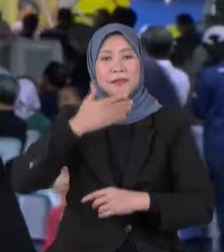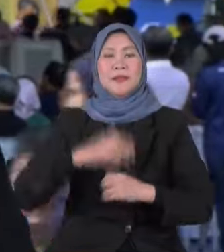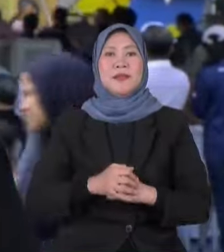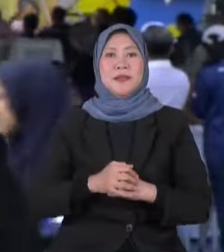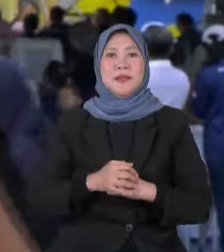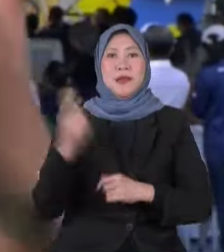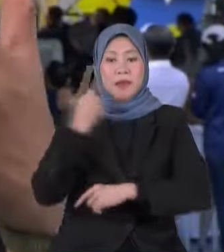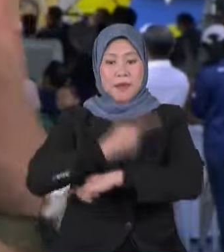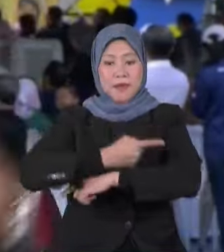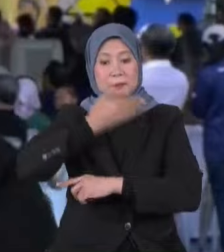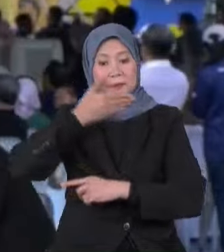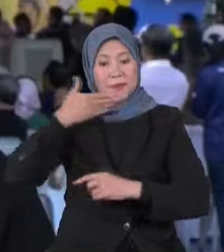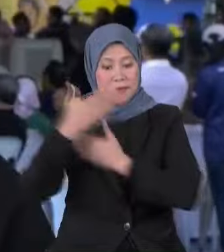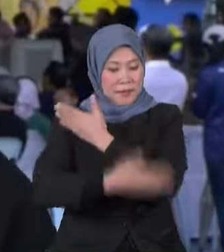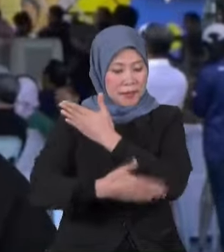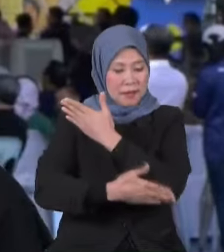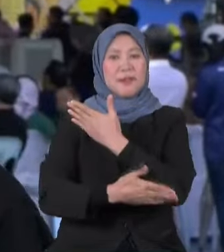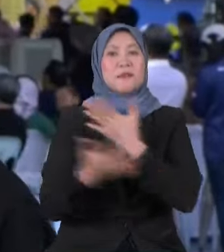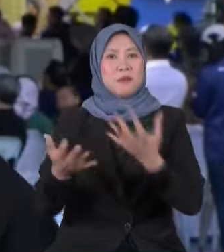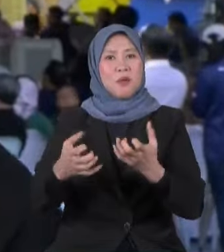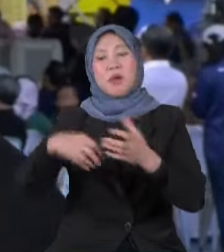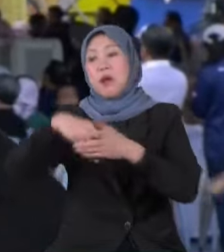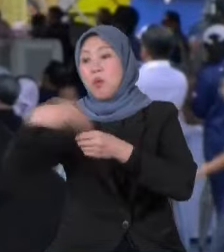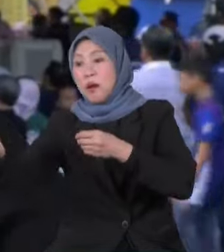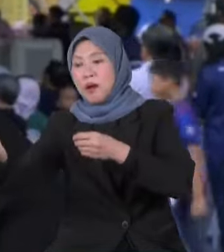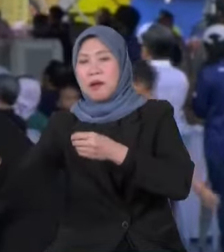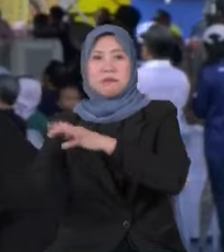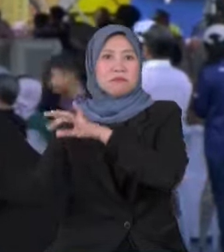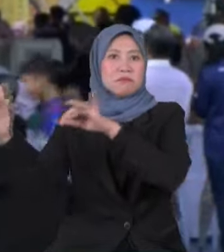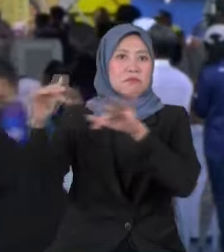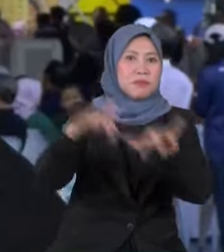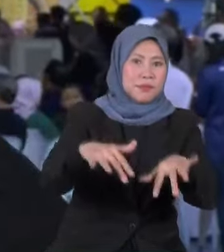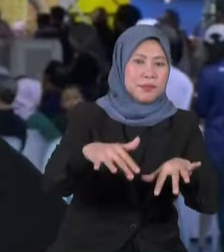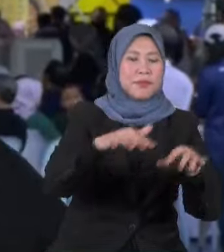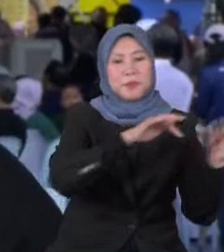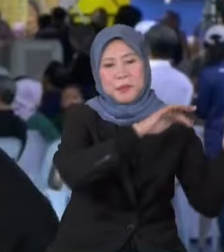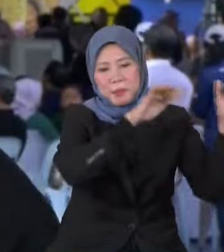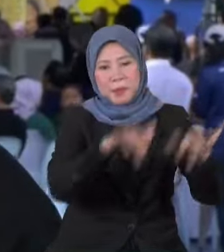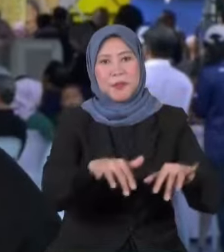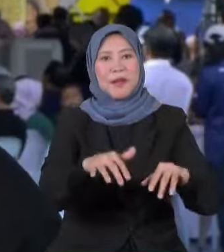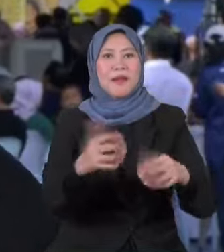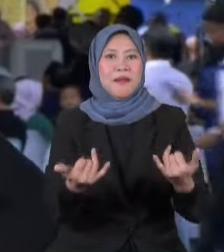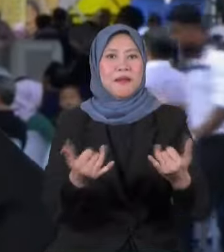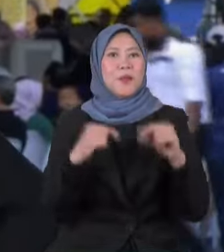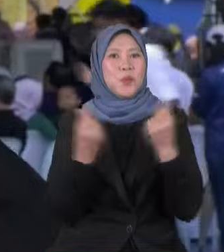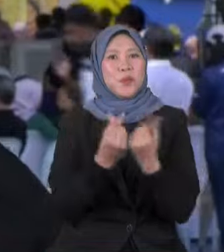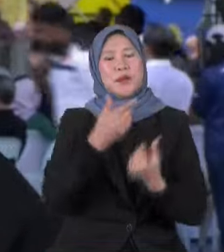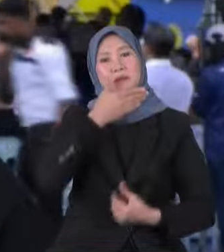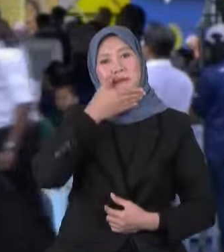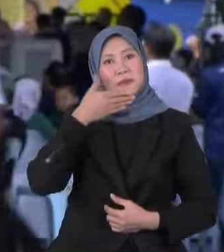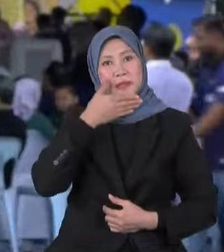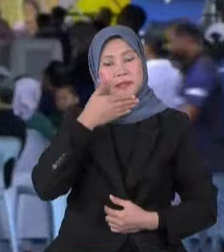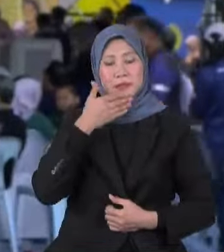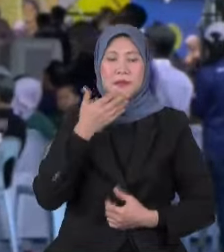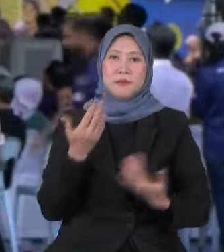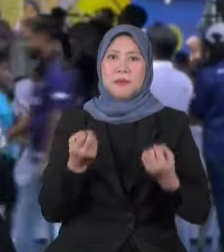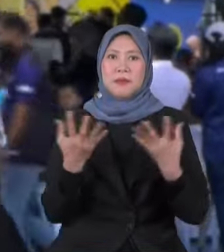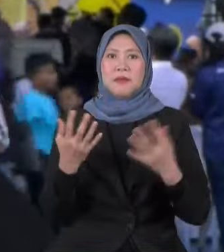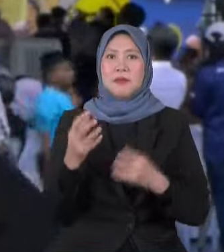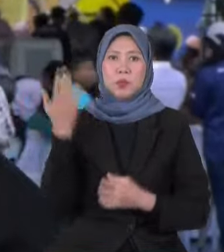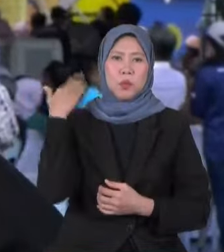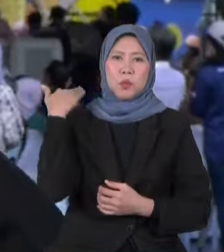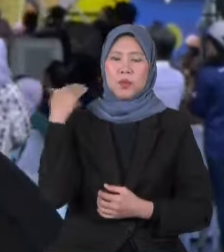negara dengan ramai pengunjung daripada luar juga. Sebab kita akan tahu, selain daripada golongan belia yang datang, tahun lepas kita ada